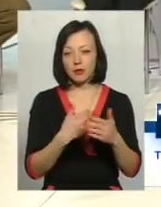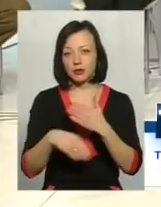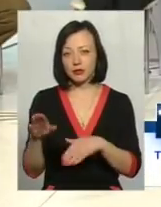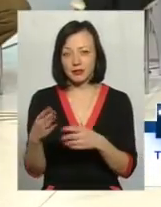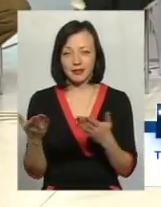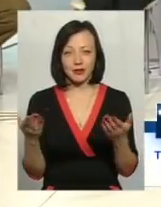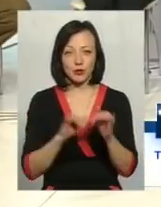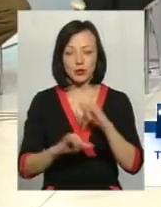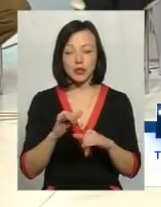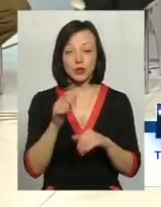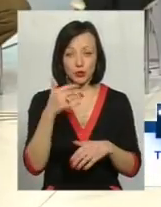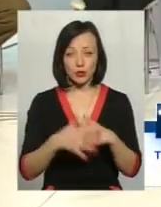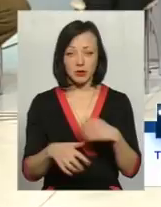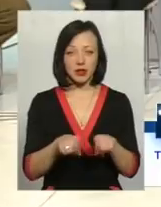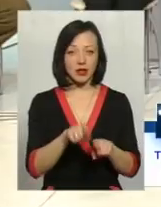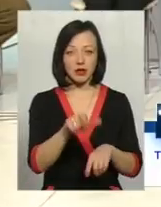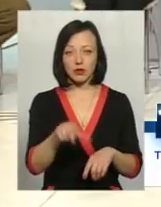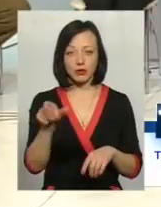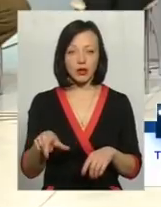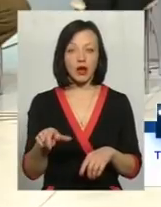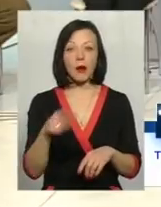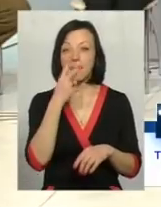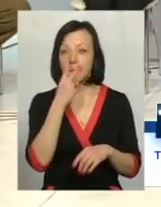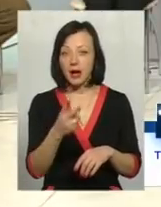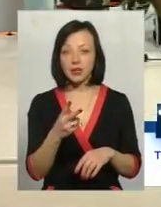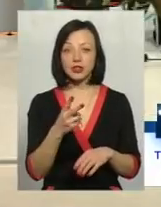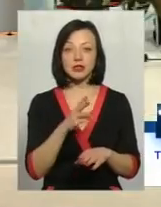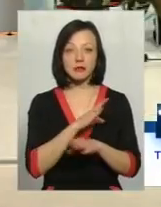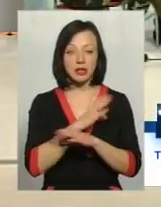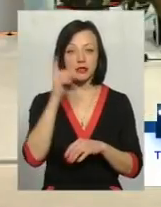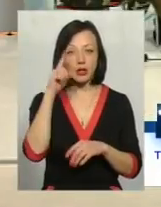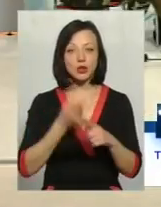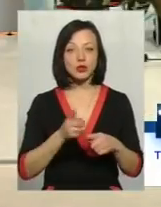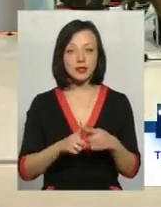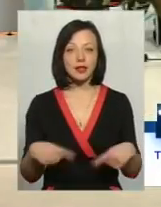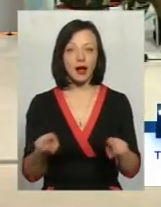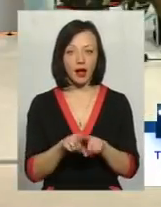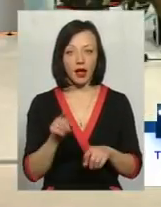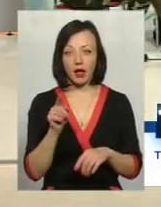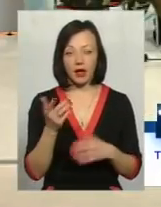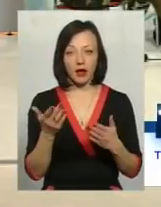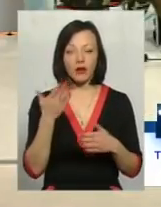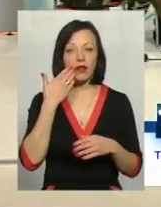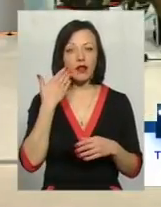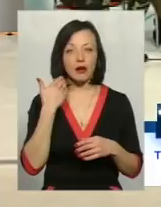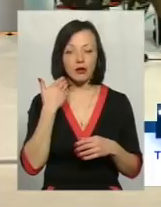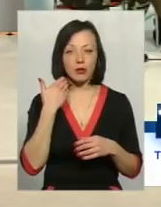Ви розумієте, такі люди, вони бачили смерть, вони знають, що це таке, і йому дуже